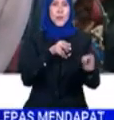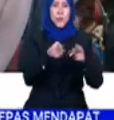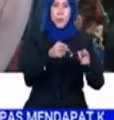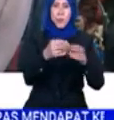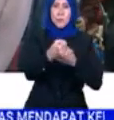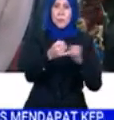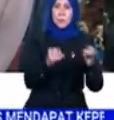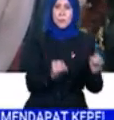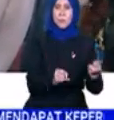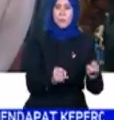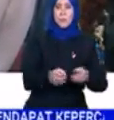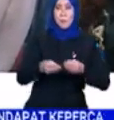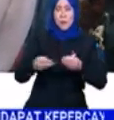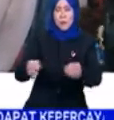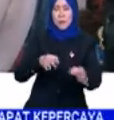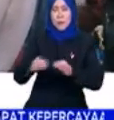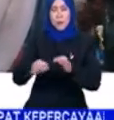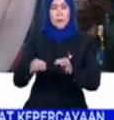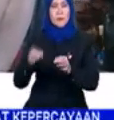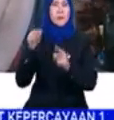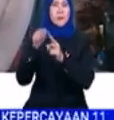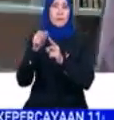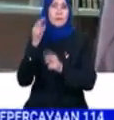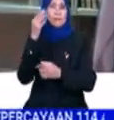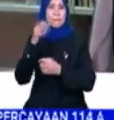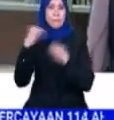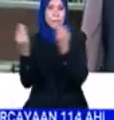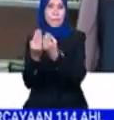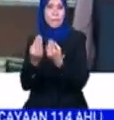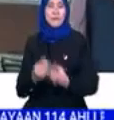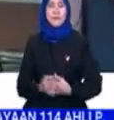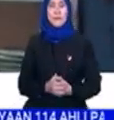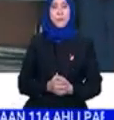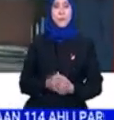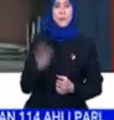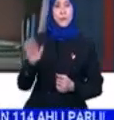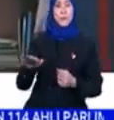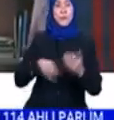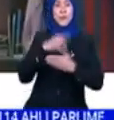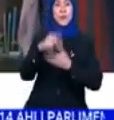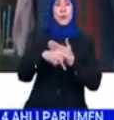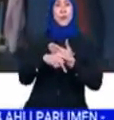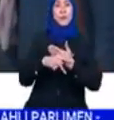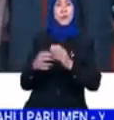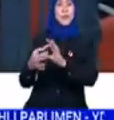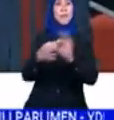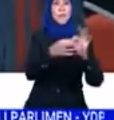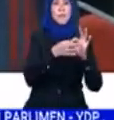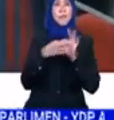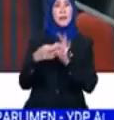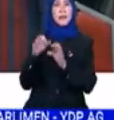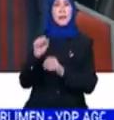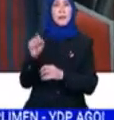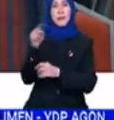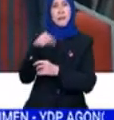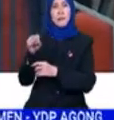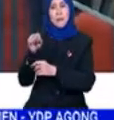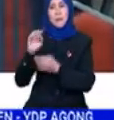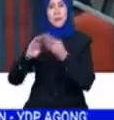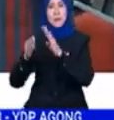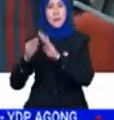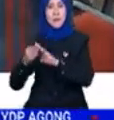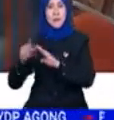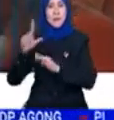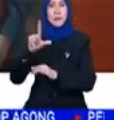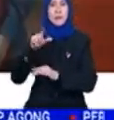jabatan dalam memberi kepahaman dan objektif ditemui pada programs pakai at community paling menempah